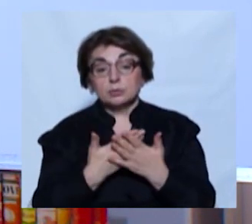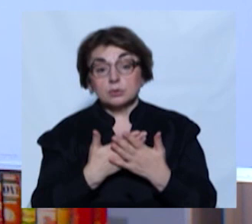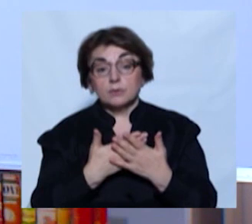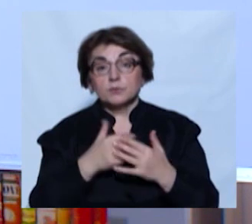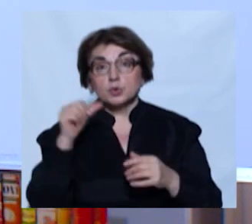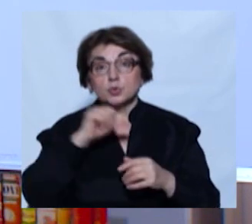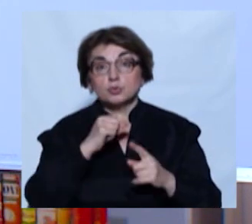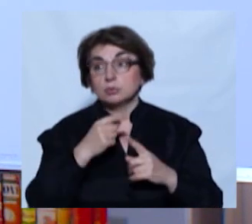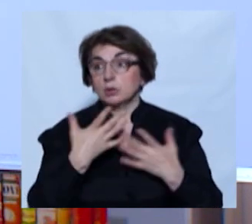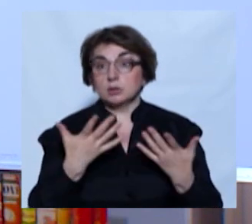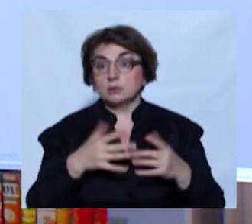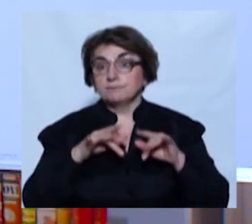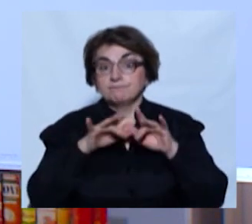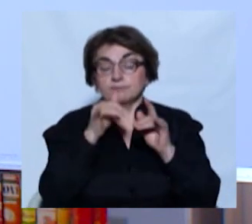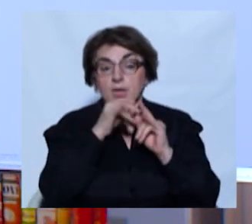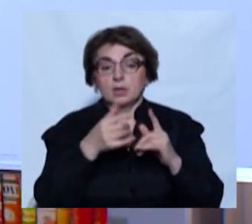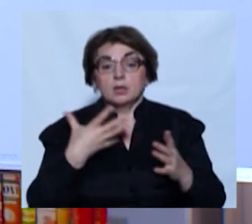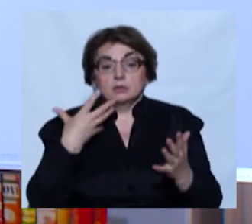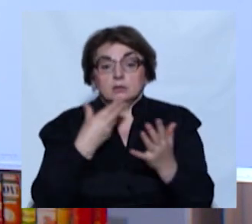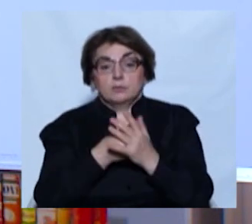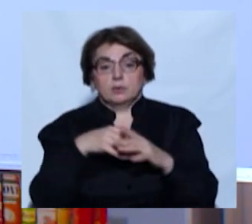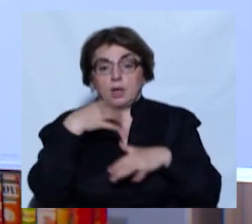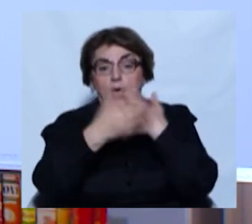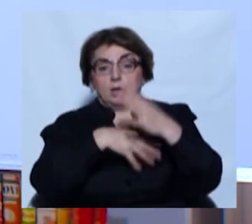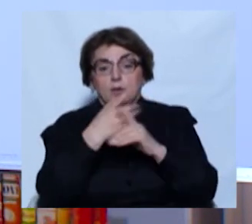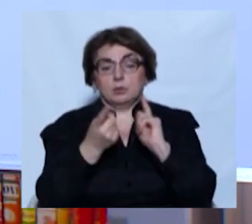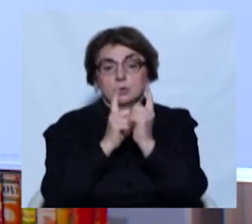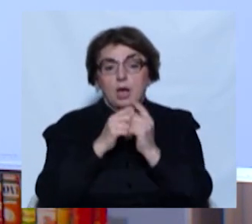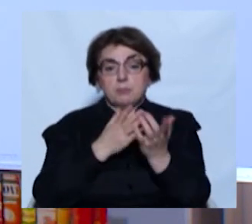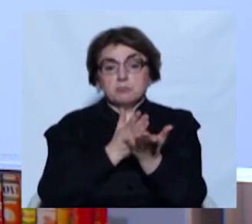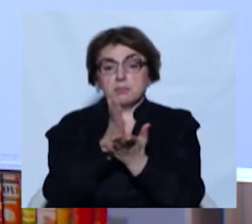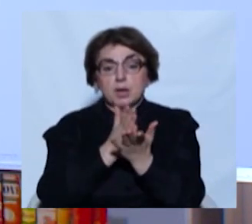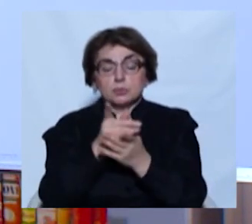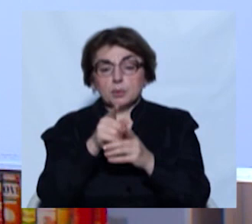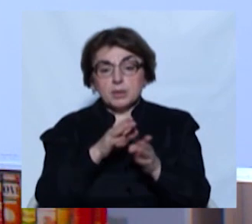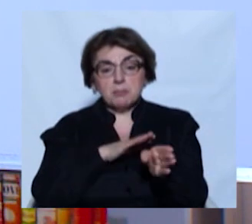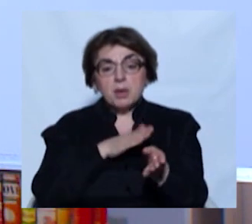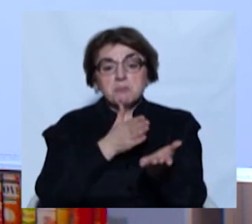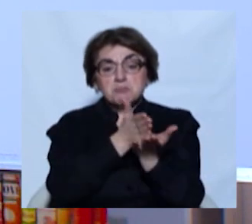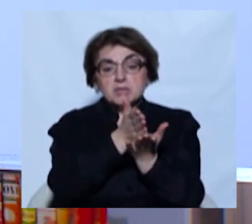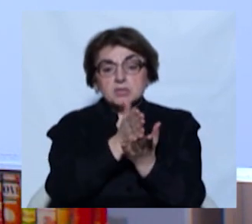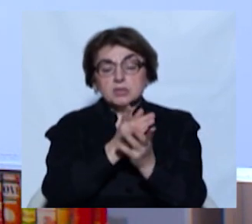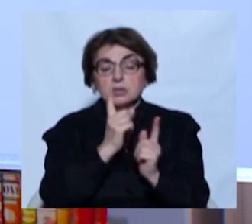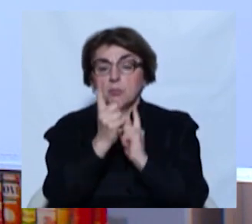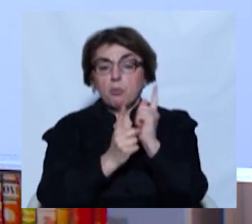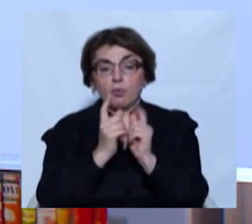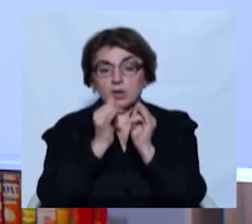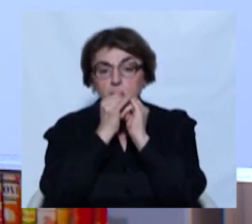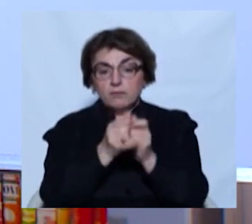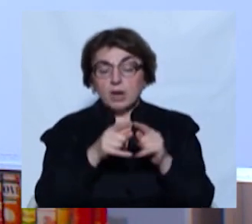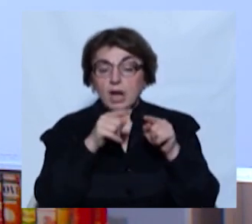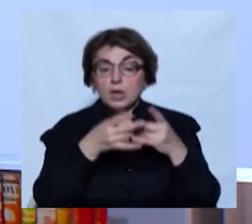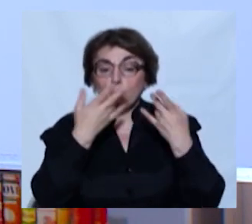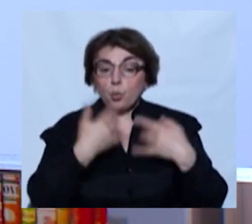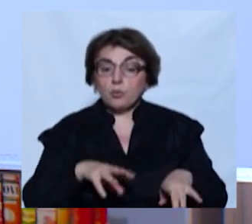უმართავ სიტუაციაში გადავიდა თავისთავად და არ მოხერხდა ამ მიმართულებით ამ მიზნის მოგვარება, მაშინ მდგრადი განვითარების